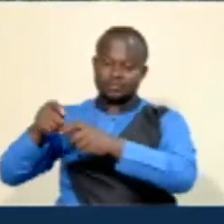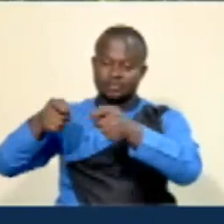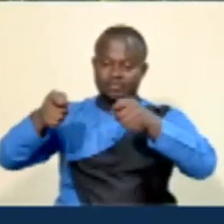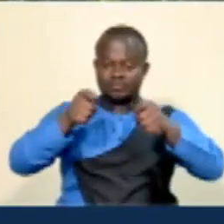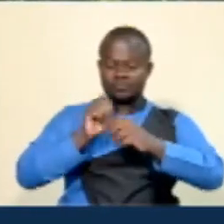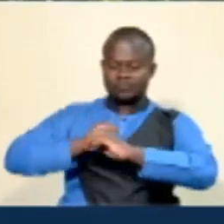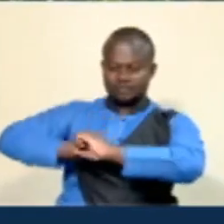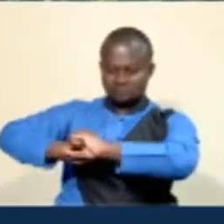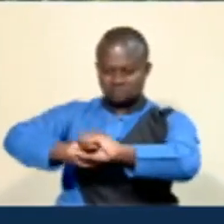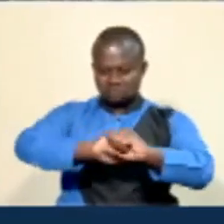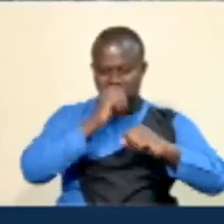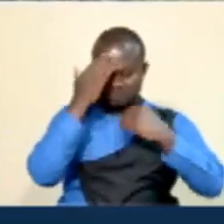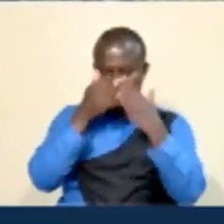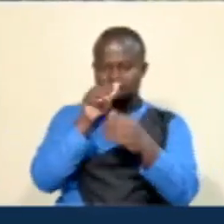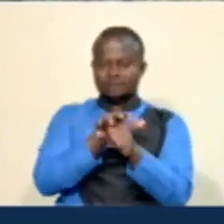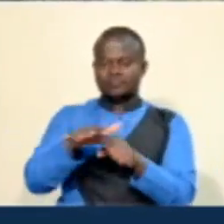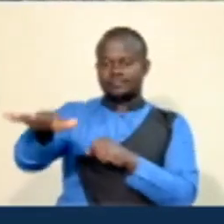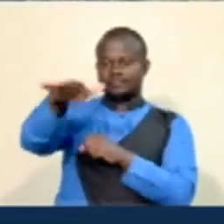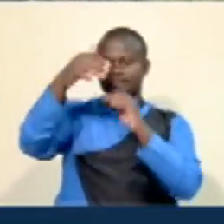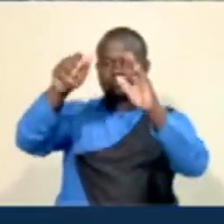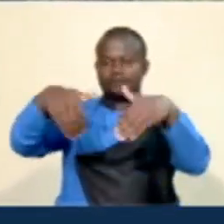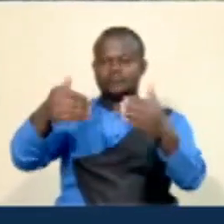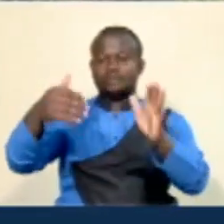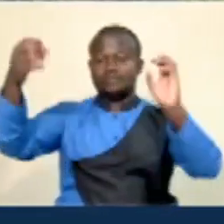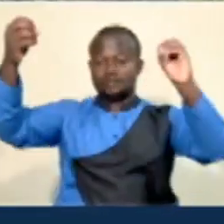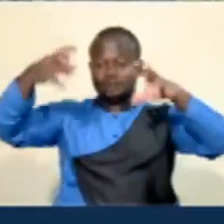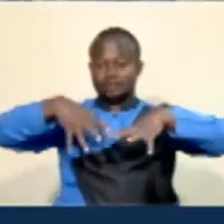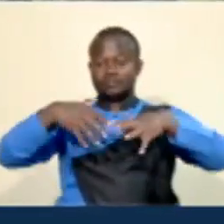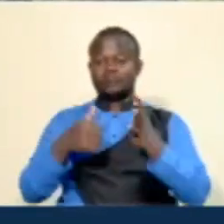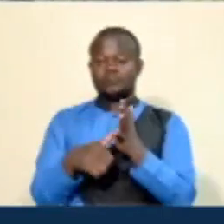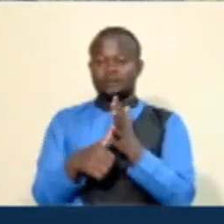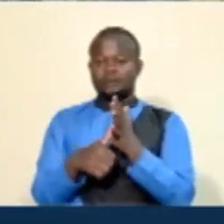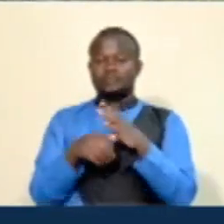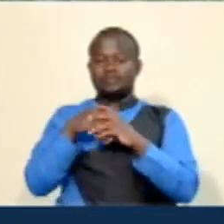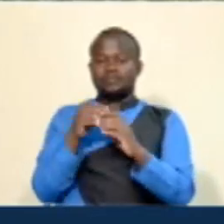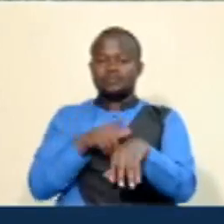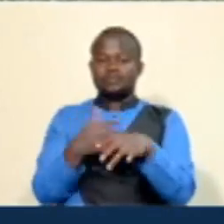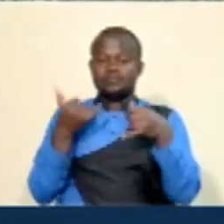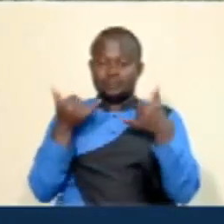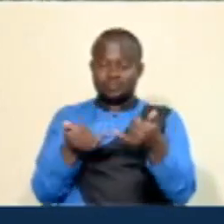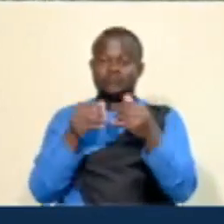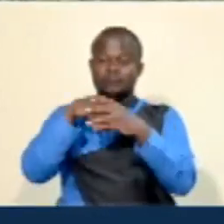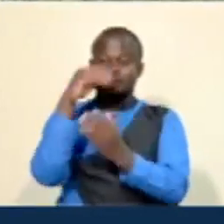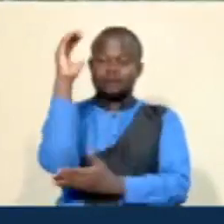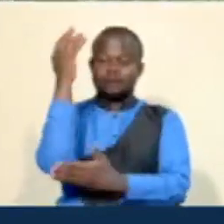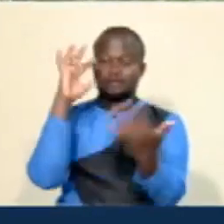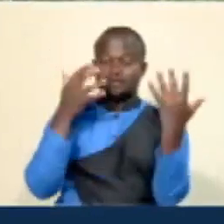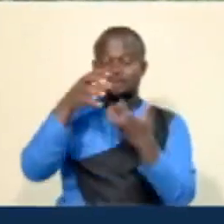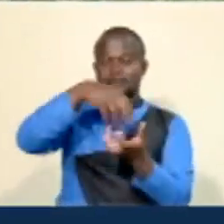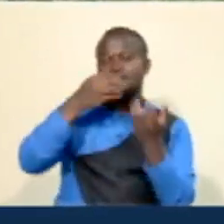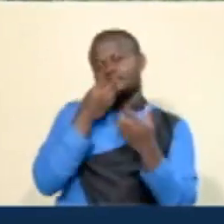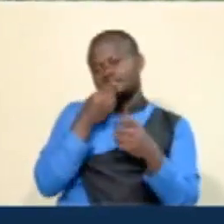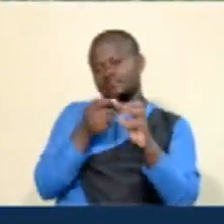uyu musozi, cyane cyane ku gice cyahariwe ubuhinzi hakigaragara ibyuho. Muri ibi bihe hari guterwamo ibiti bivangwa